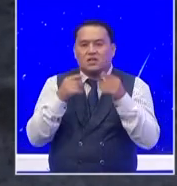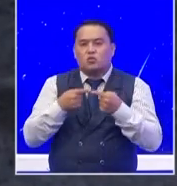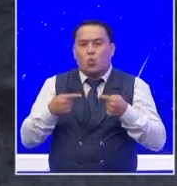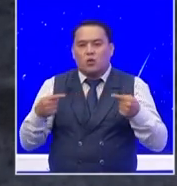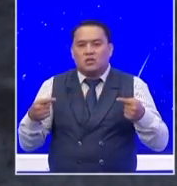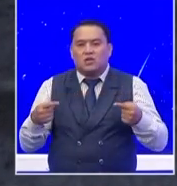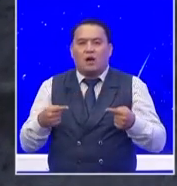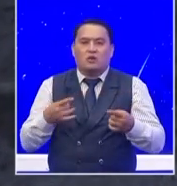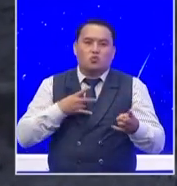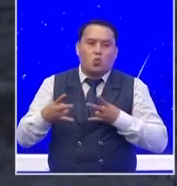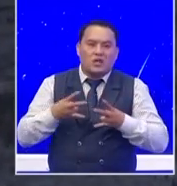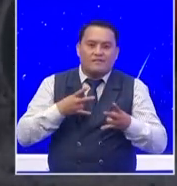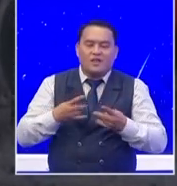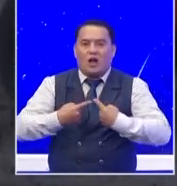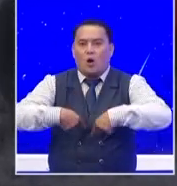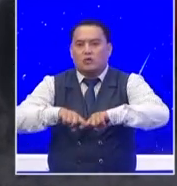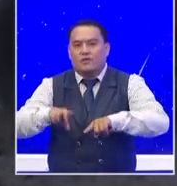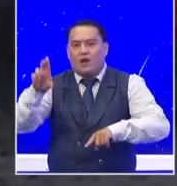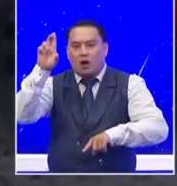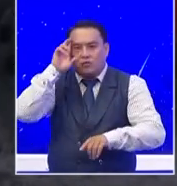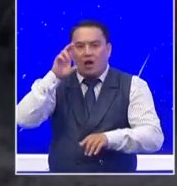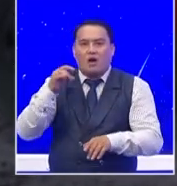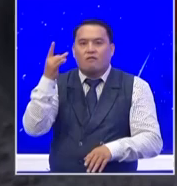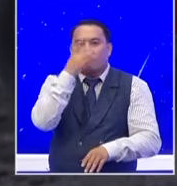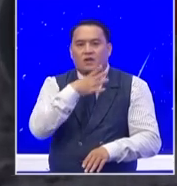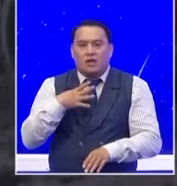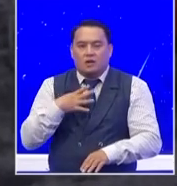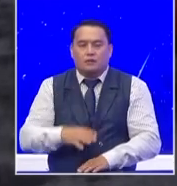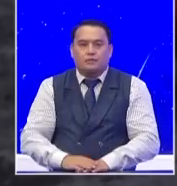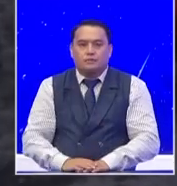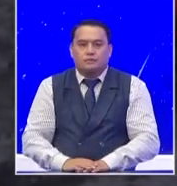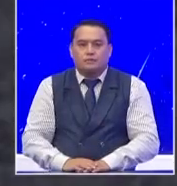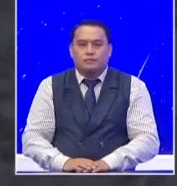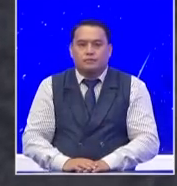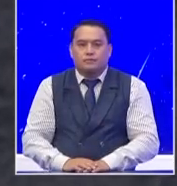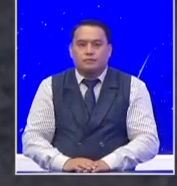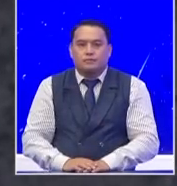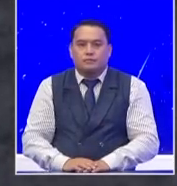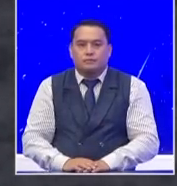экстремистских террористических группировок «Исламское государство» в Западной Африке и «Боко-Харам».